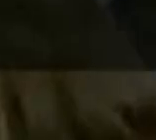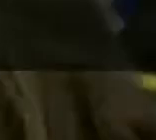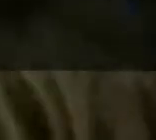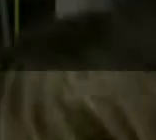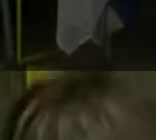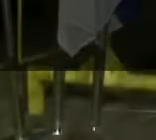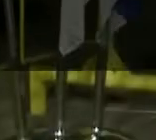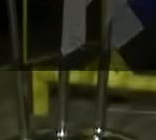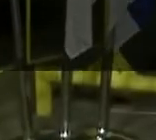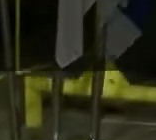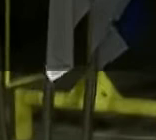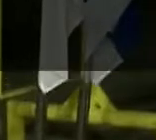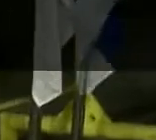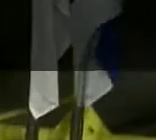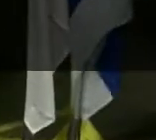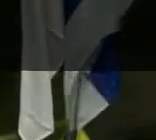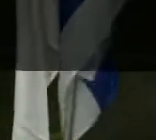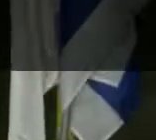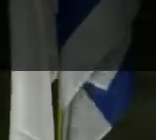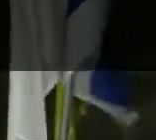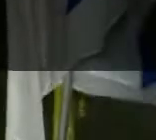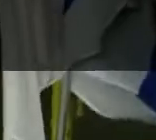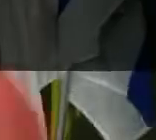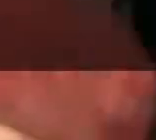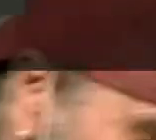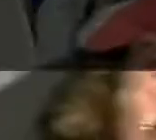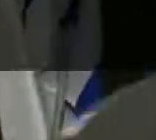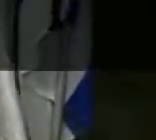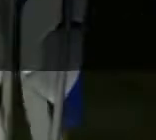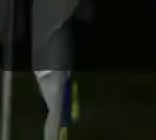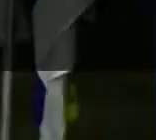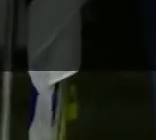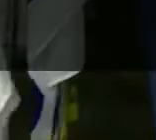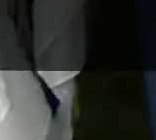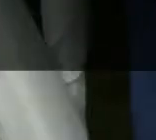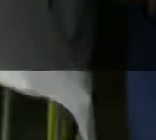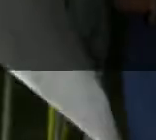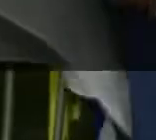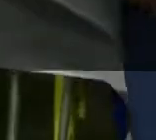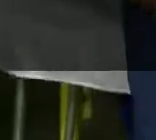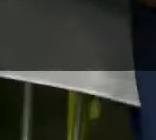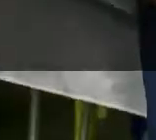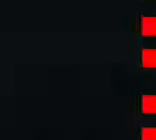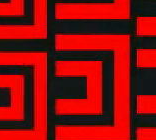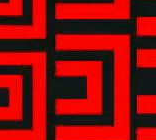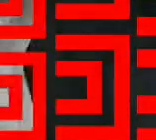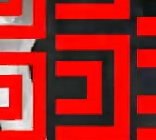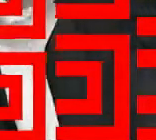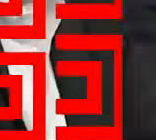עשרות חשודים כמאומתים בזן החדש, שר הבריאות ניצן הורוביץ מצהיר, כשנוכל, נבטל את ההגבלות.